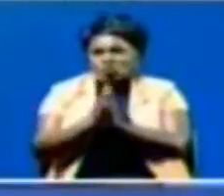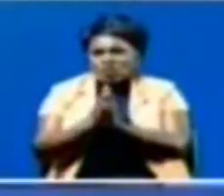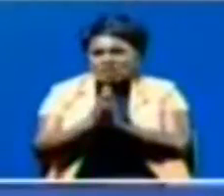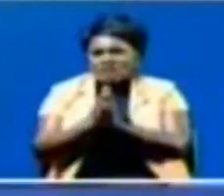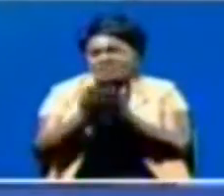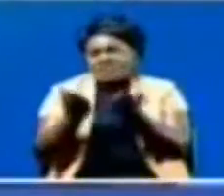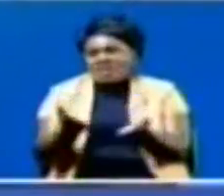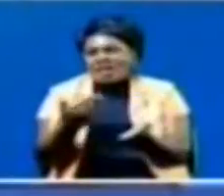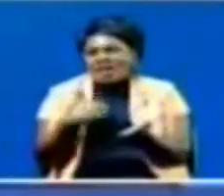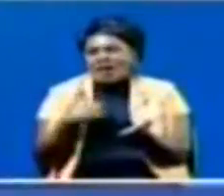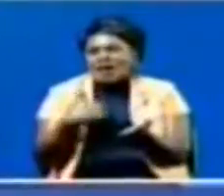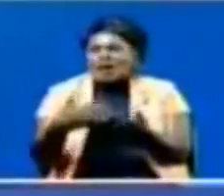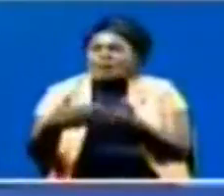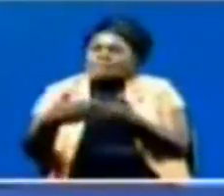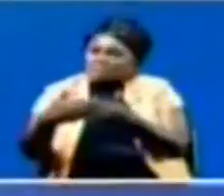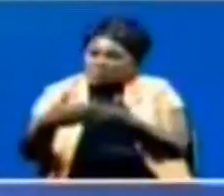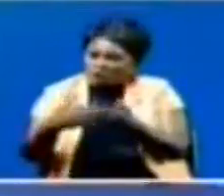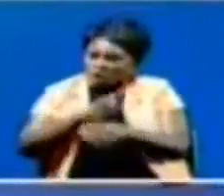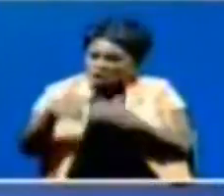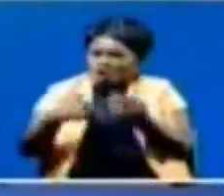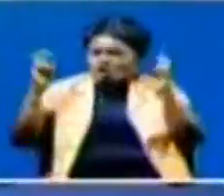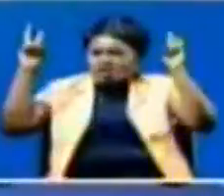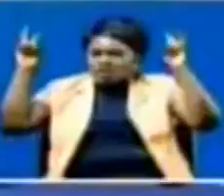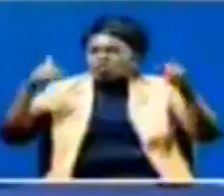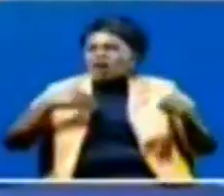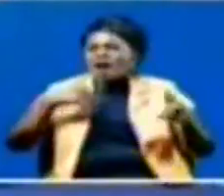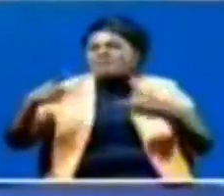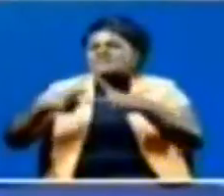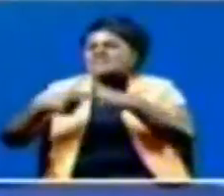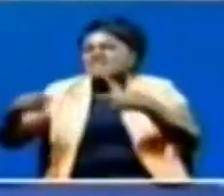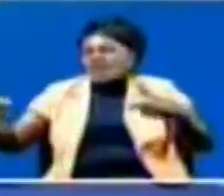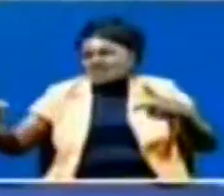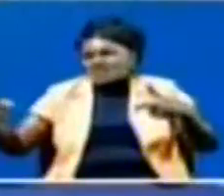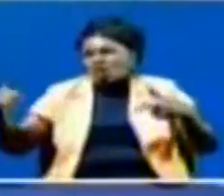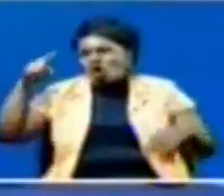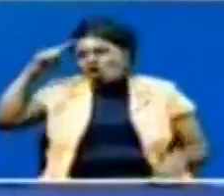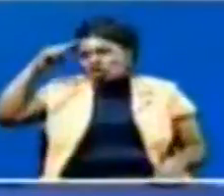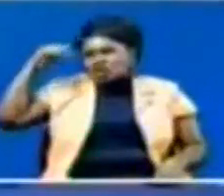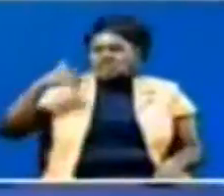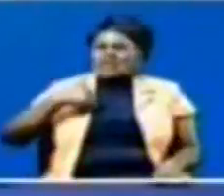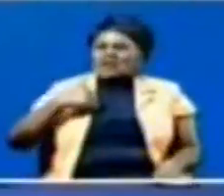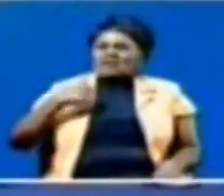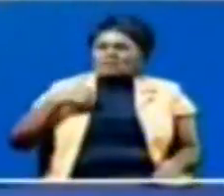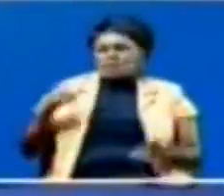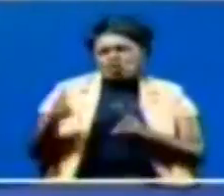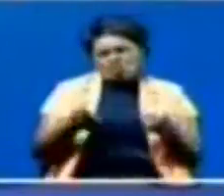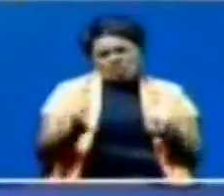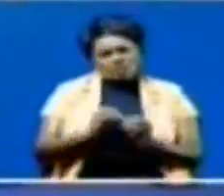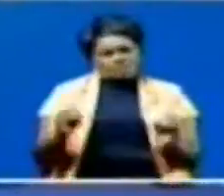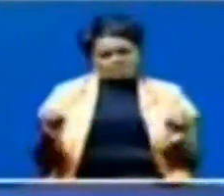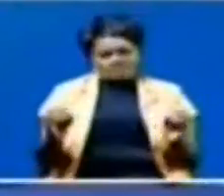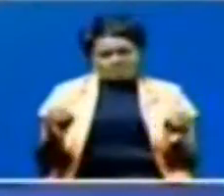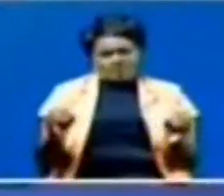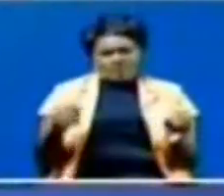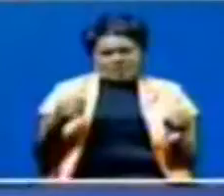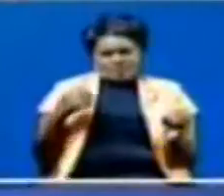pakawa sasa kila jambo huwa lina chanzo chake kwa sababu mimi sikukuzoea hivyo